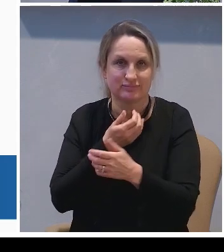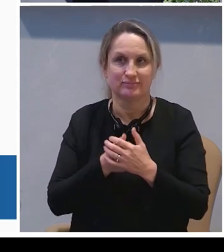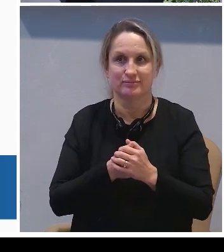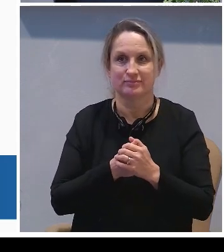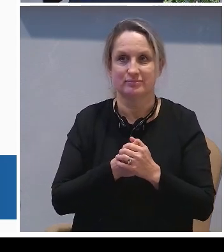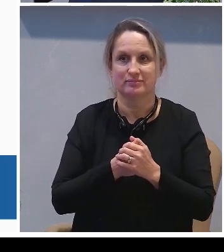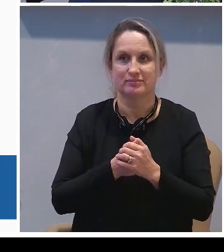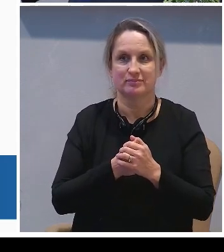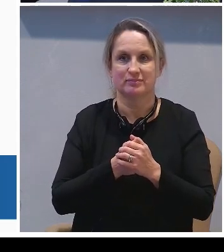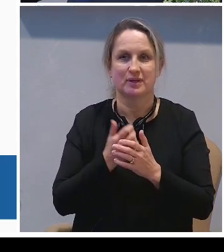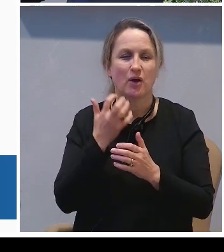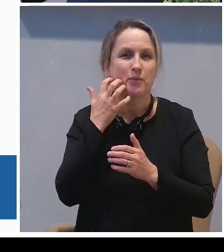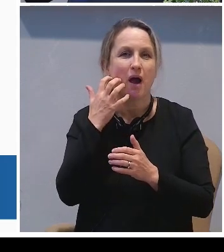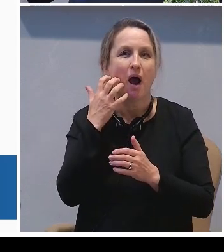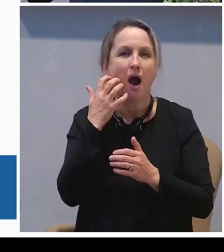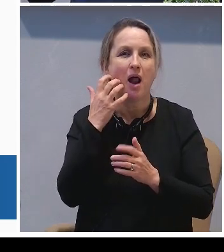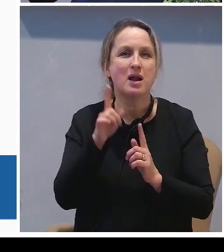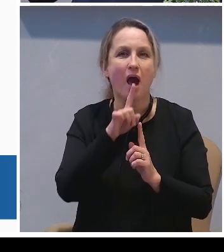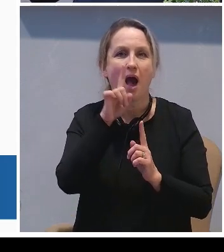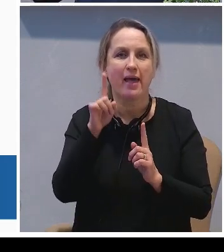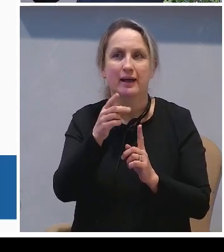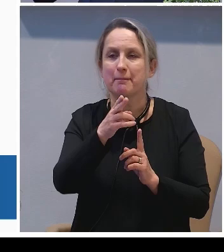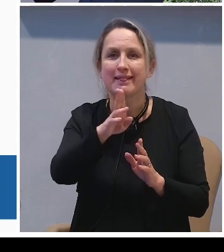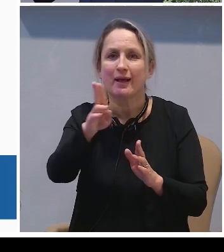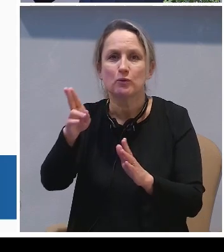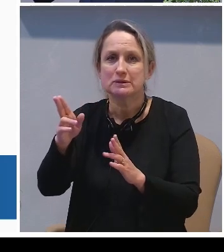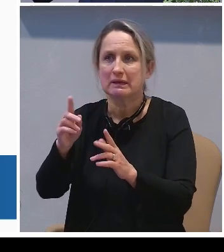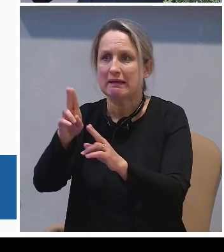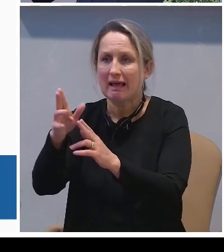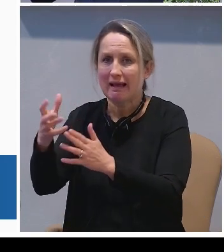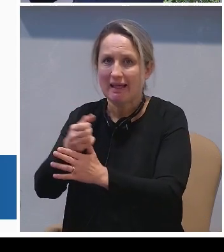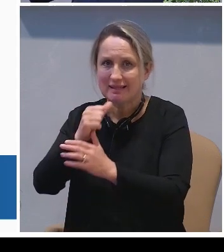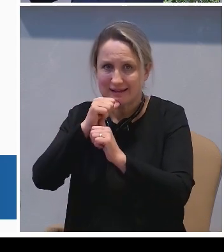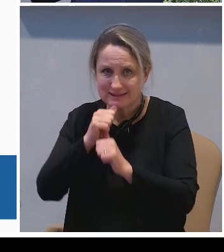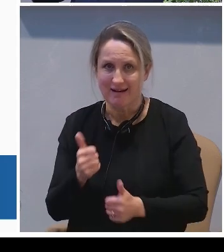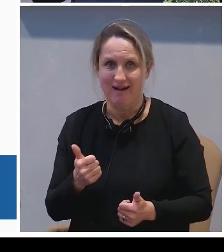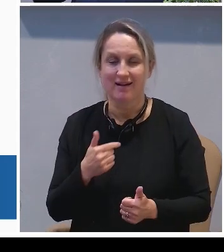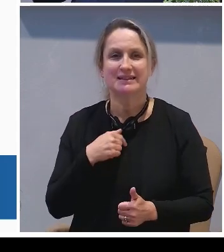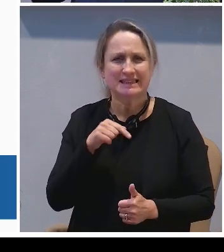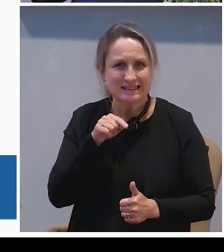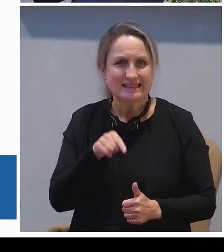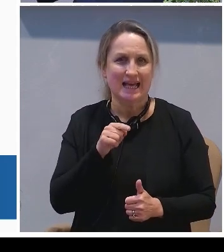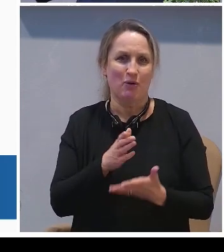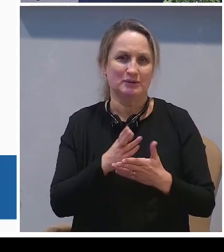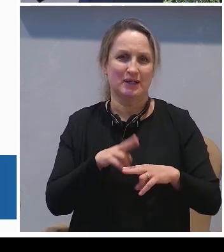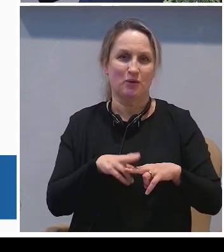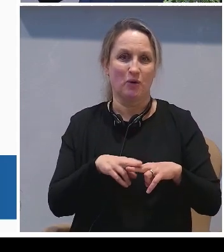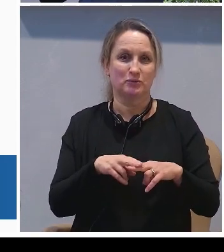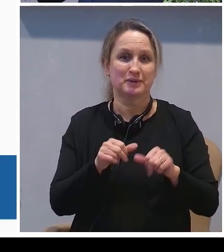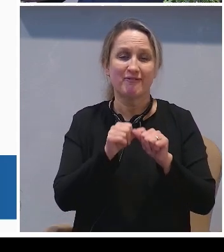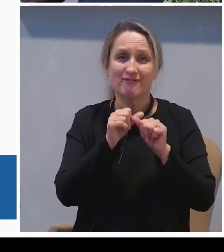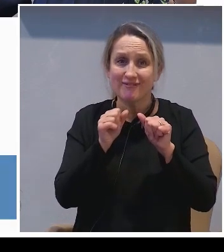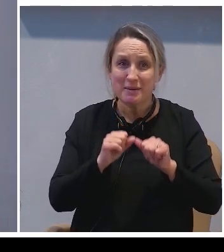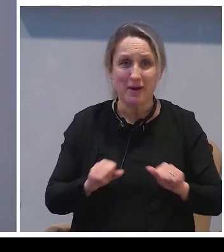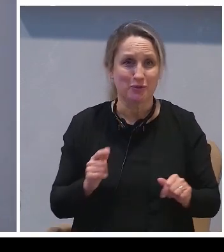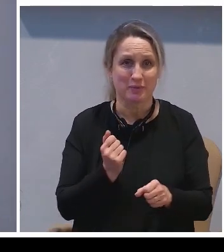terve not, hai however, aeg, accessible kus for teda us mitte kuskilt because keegi it's kätte not ei yet saa. Et marketable, see on nagu see and koht, though kus me approved, oleme täiesti nobody võimetud for